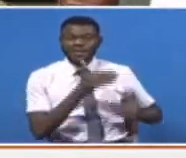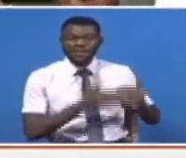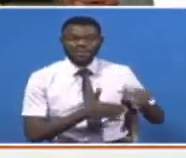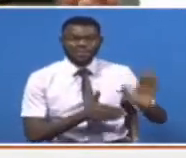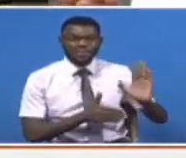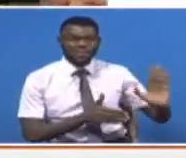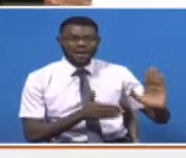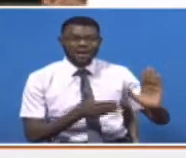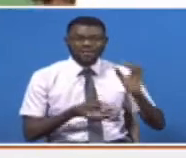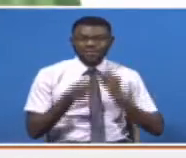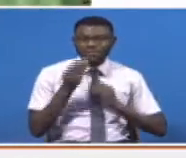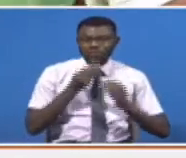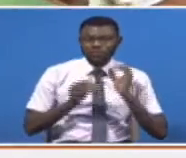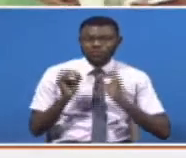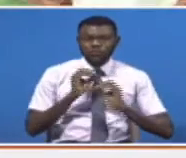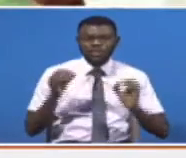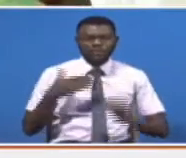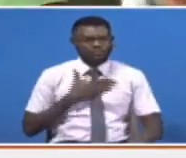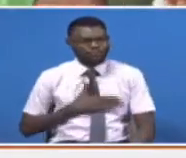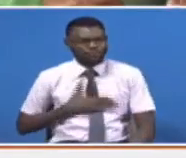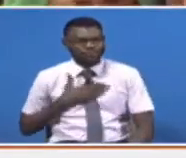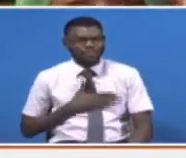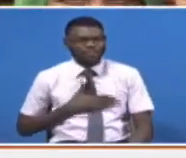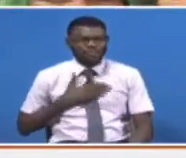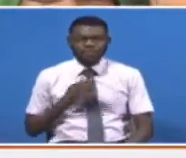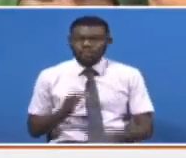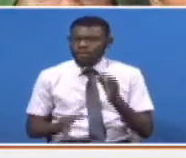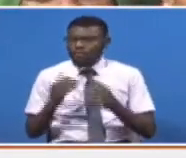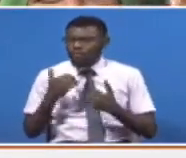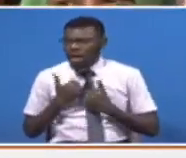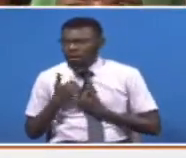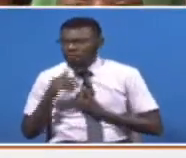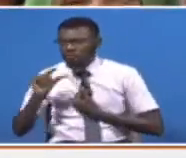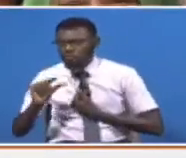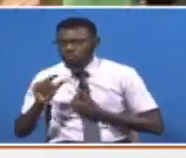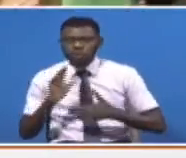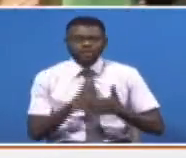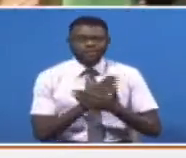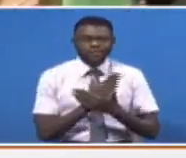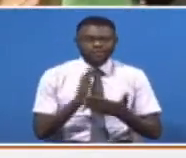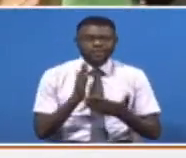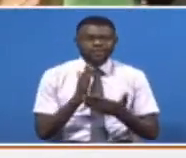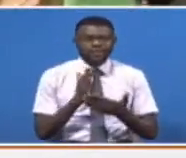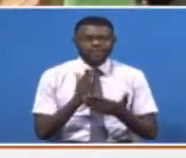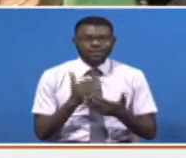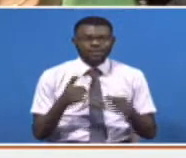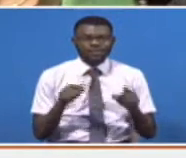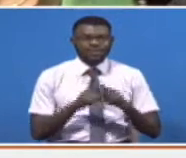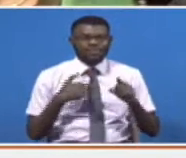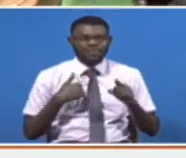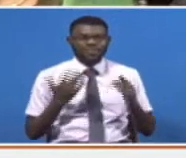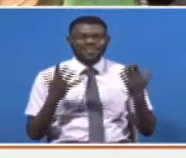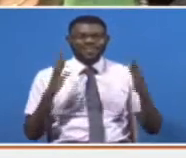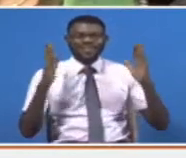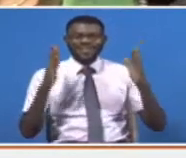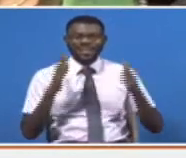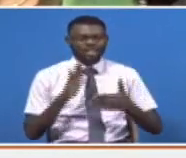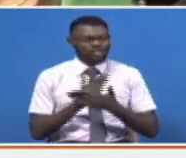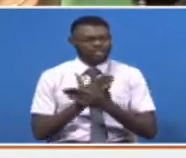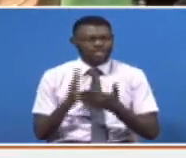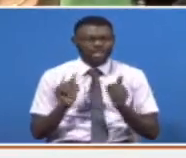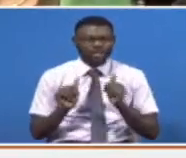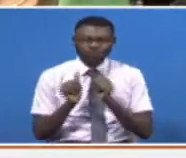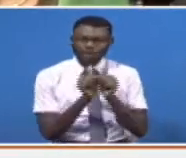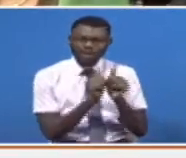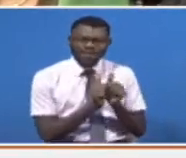kitu chochote, tafadhali hata kama uko na mili mbili, share what you have. Nimefurahia sana kushare pamoja ambayo